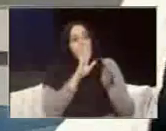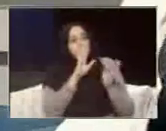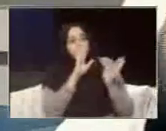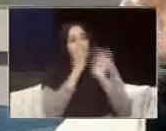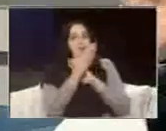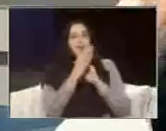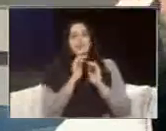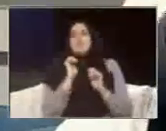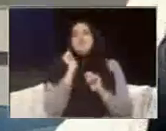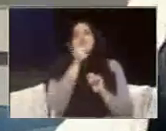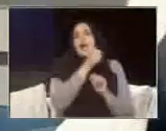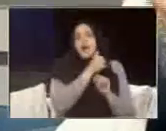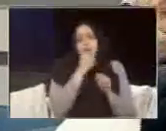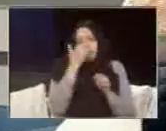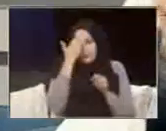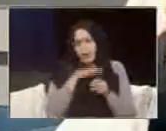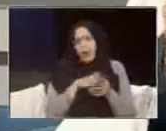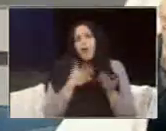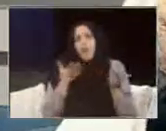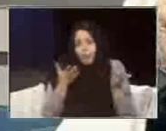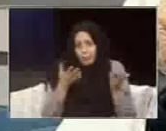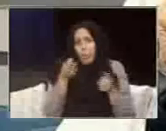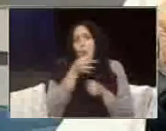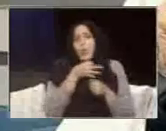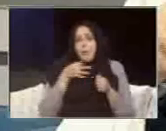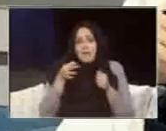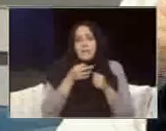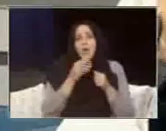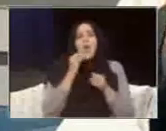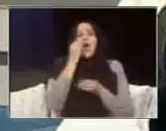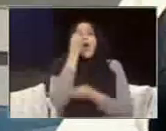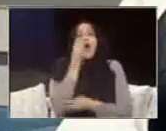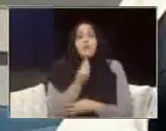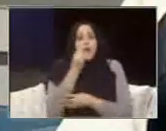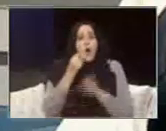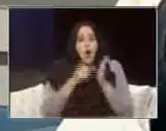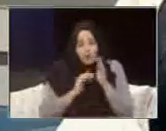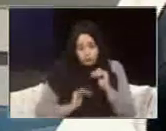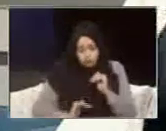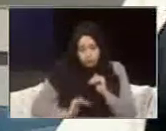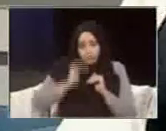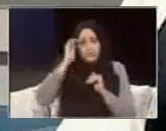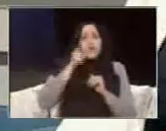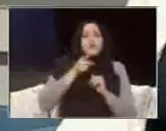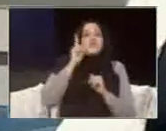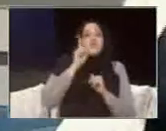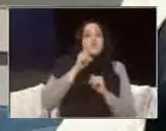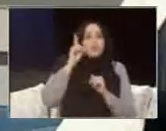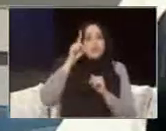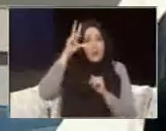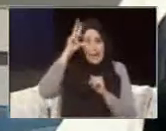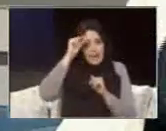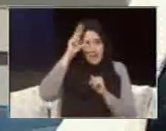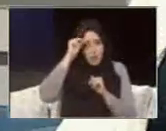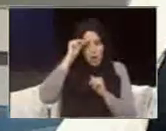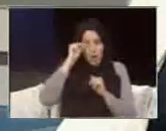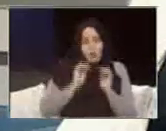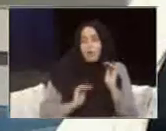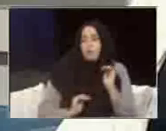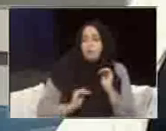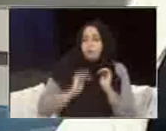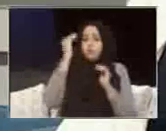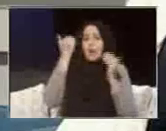وجميع العقلاء يعلمون علم اليقين باللي الاطفال خاصه الاطفال الابناء